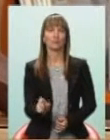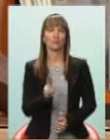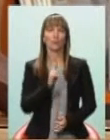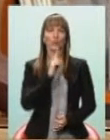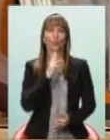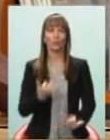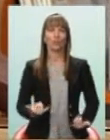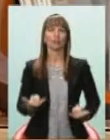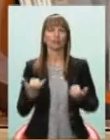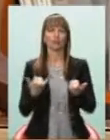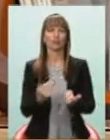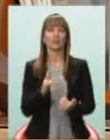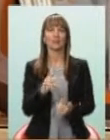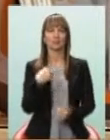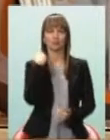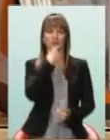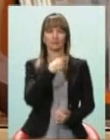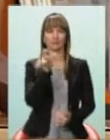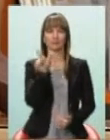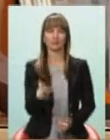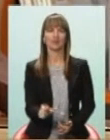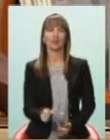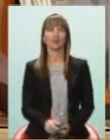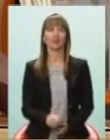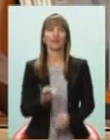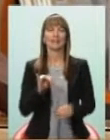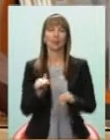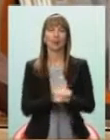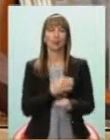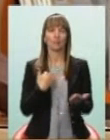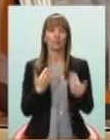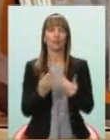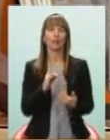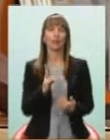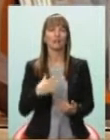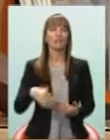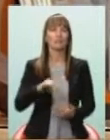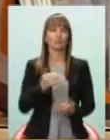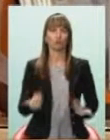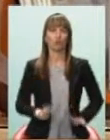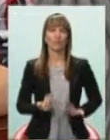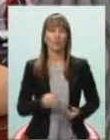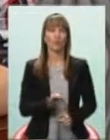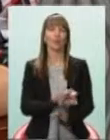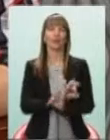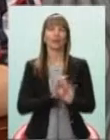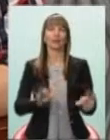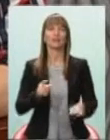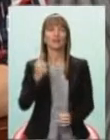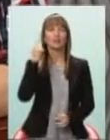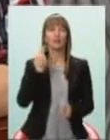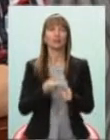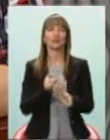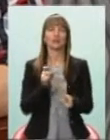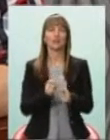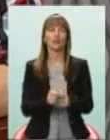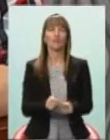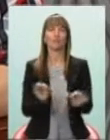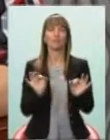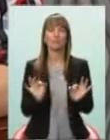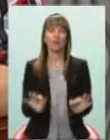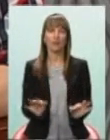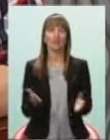уважение к человеческой личности, добре отношение ко всему живому. Чудово, ти розумієш, це слово дуже-дуже